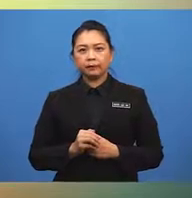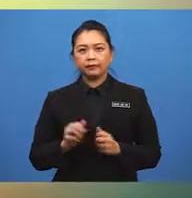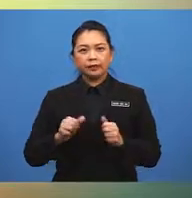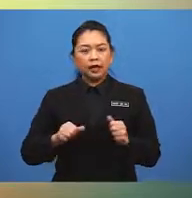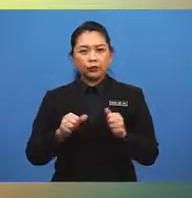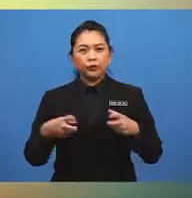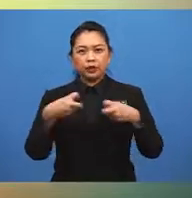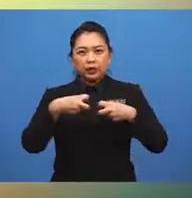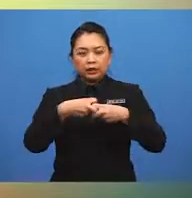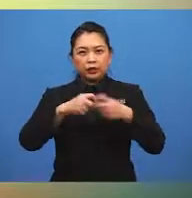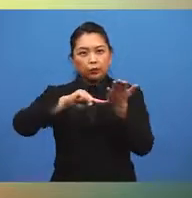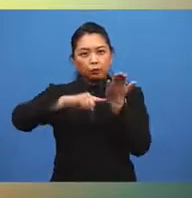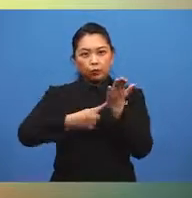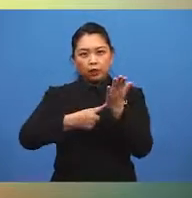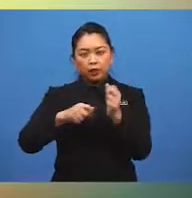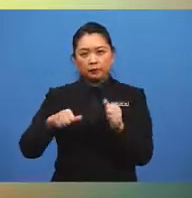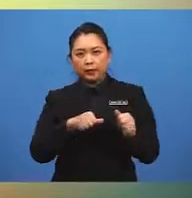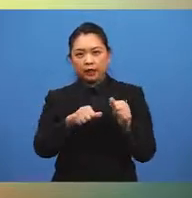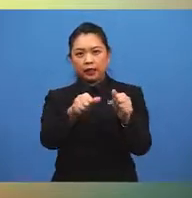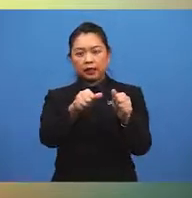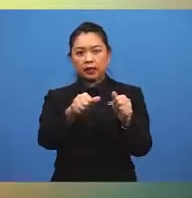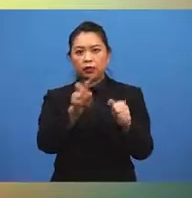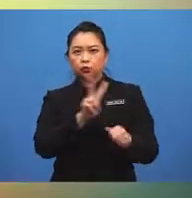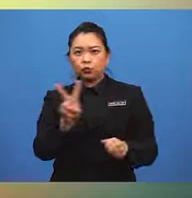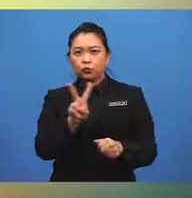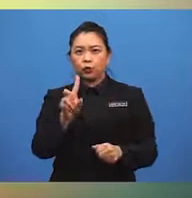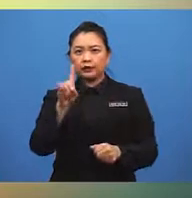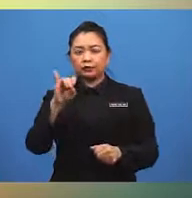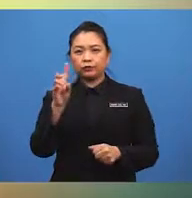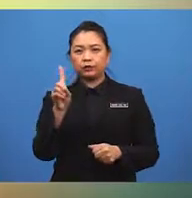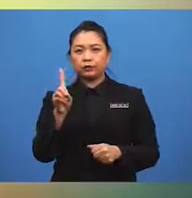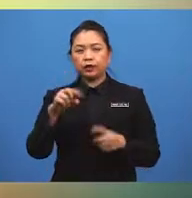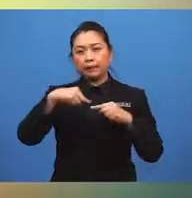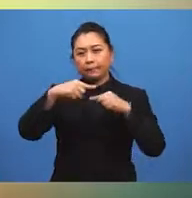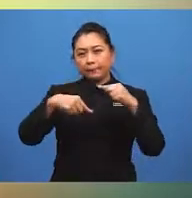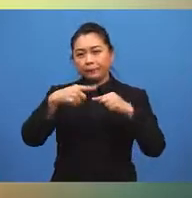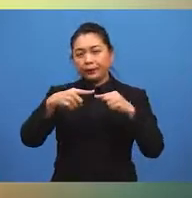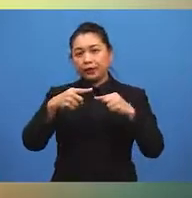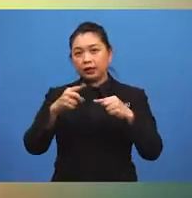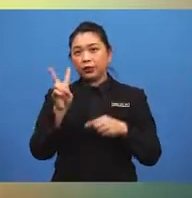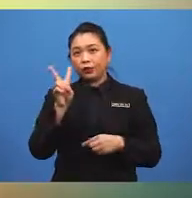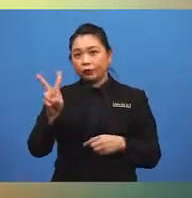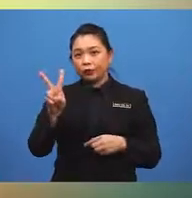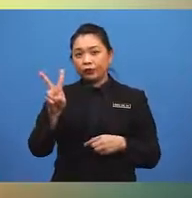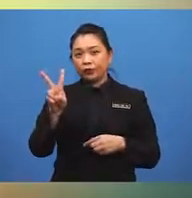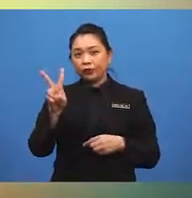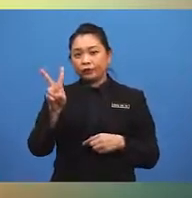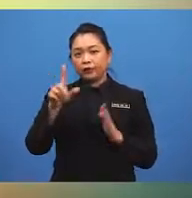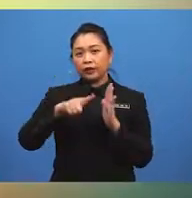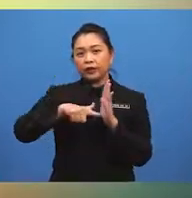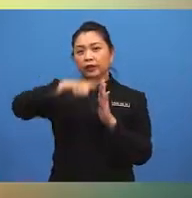Arus elektrik mula mengalir melalui kedua-dua diod apabila voltan yang dikenakan